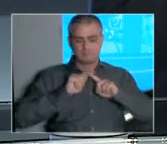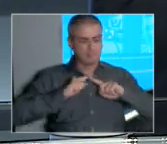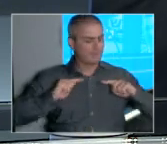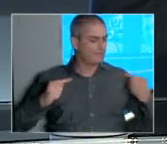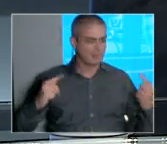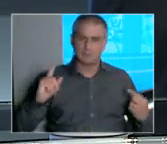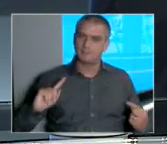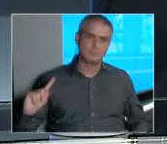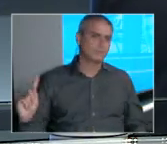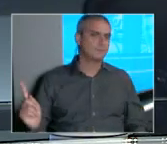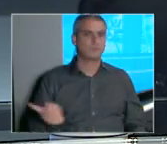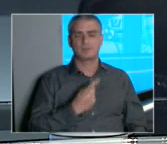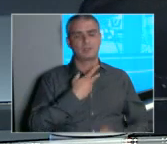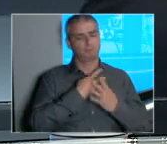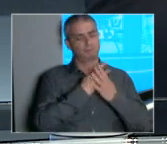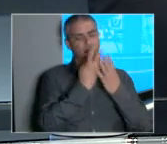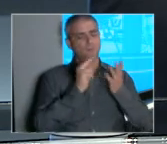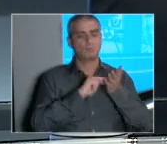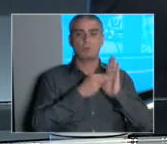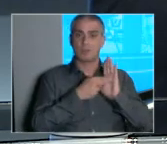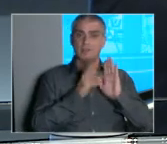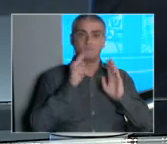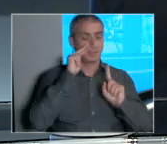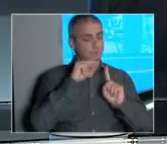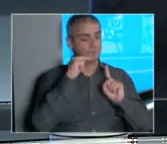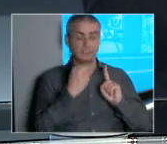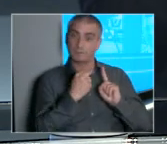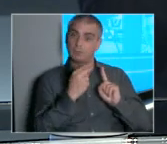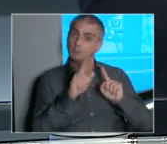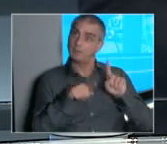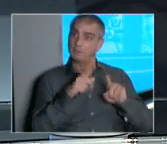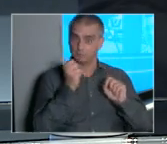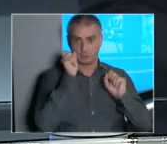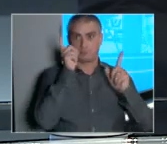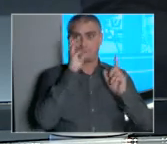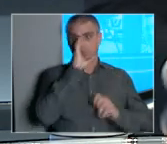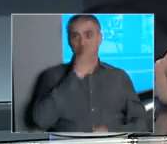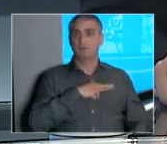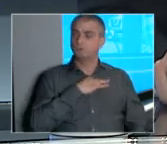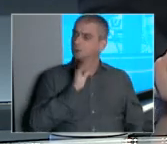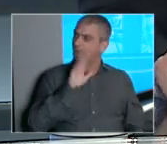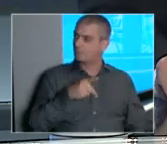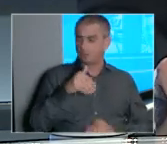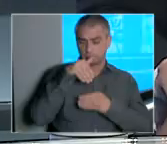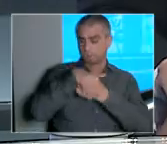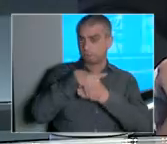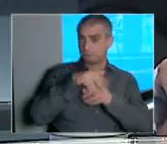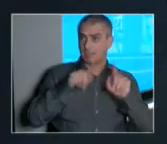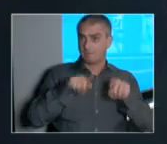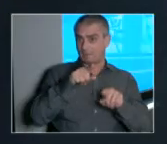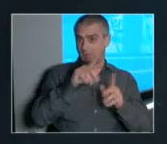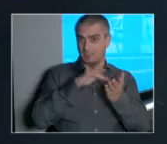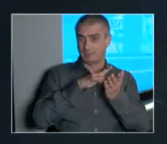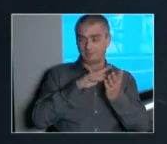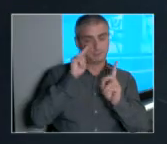הגוונים, מכל הקשת הפוליטית, ונביא גם זוויות שהן לפעמים אולי יהיו מפתיעות לצופים שלנו. כן, וגם מאחורי הקלעים, לפעמים כשאתה